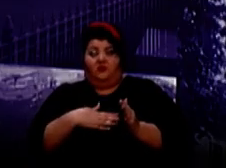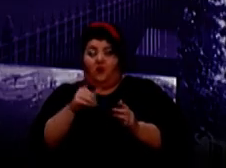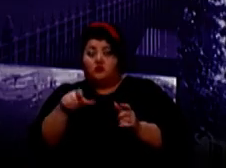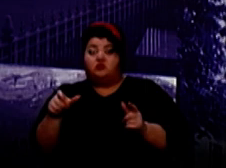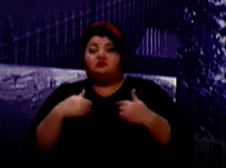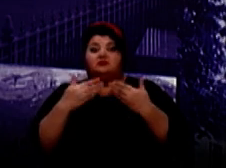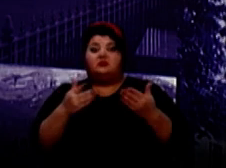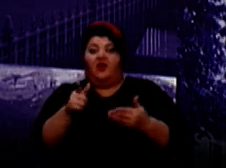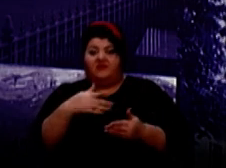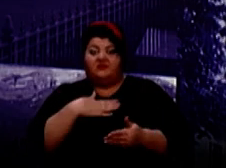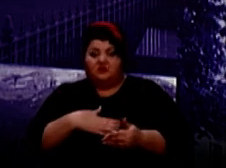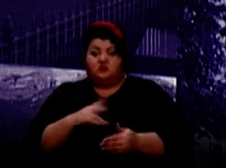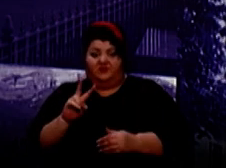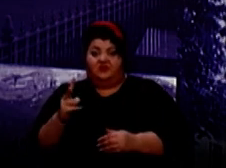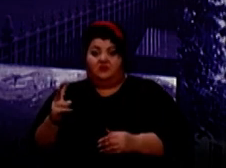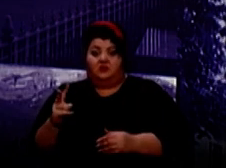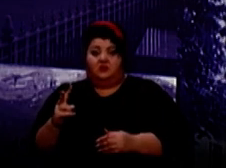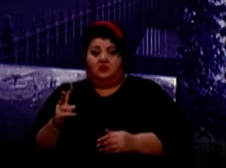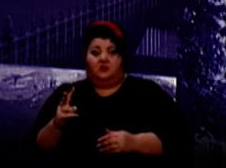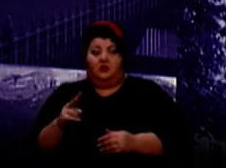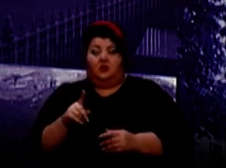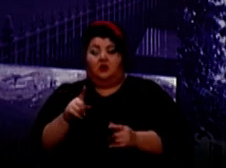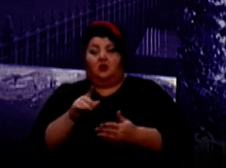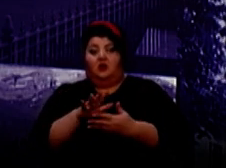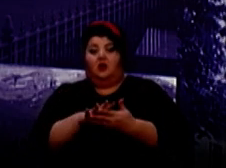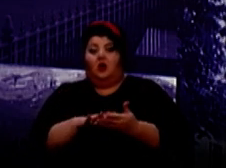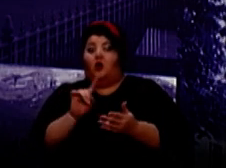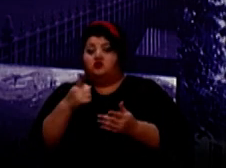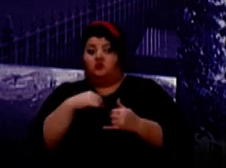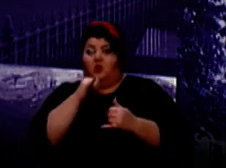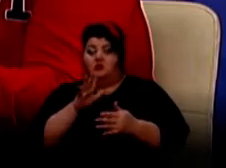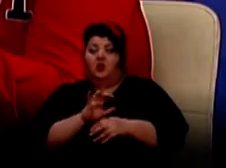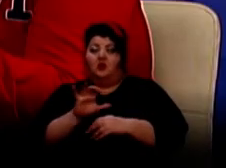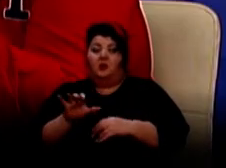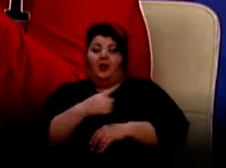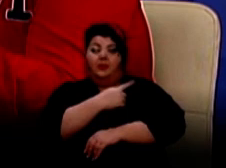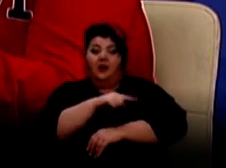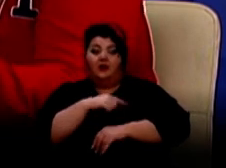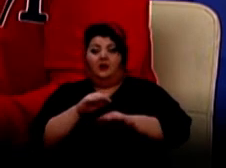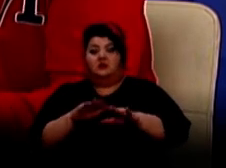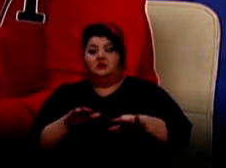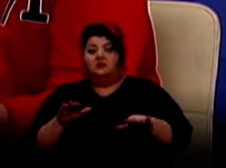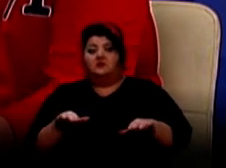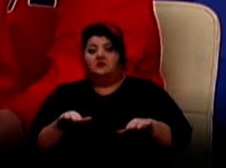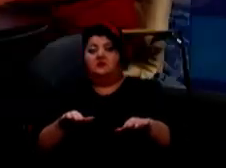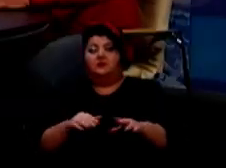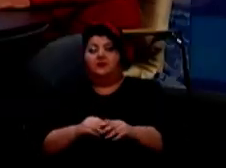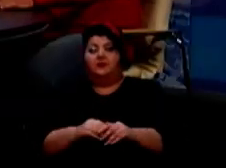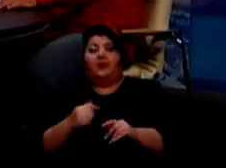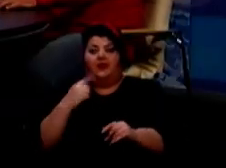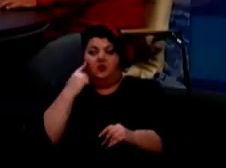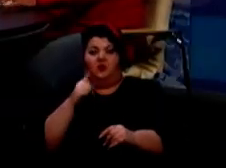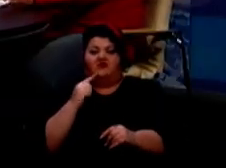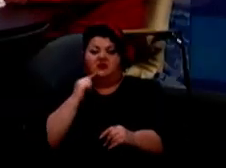думаю, що я повинен платити. Чому ви ці кошти не можна направити на лікарні, дітям? 2 гривні, безплатний... тим більше, я думаю, ви